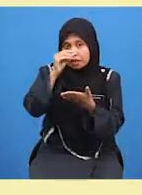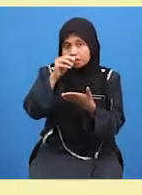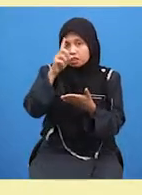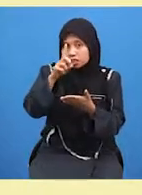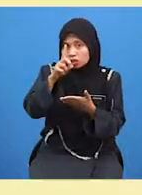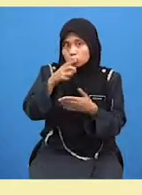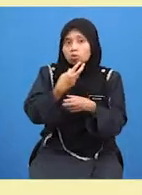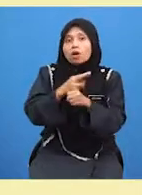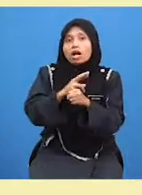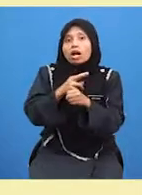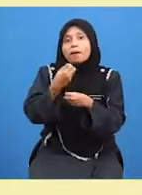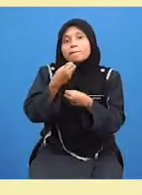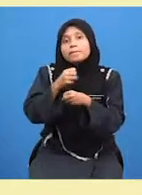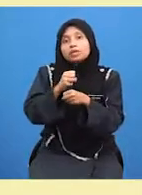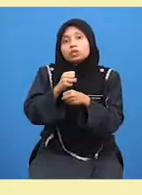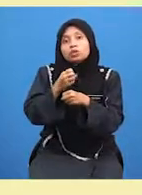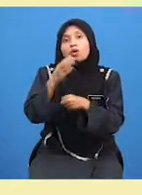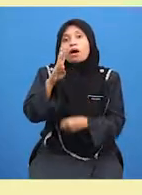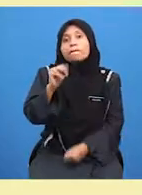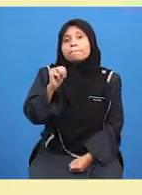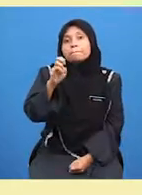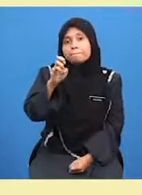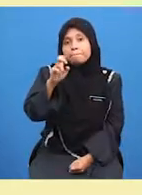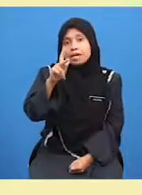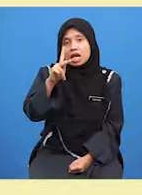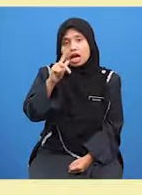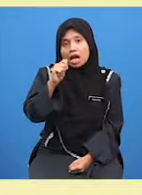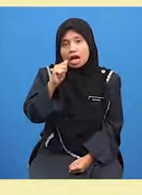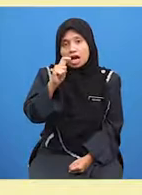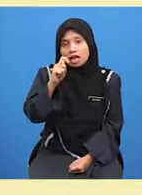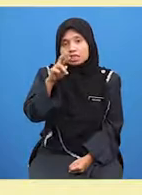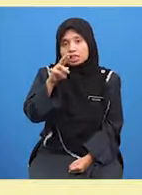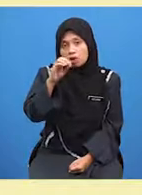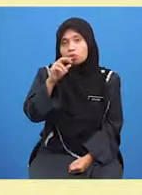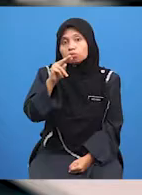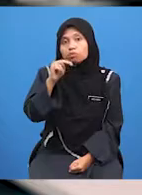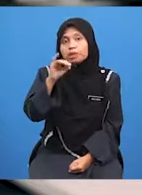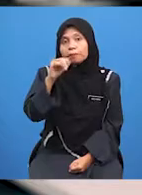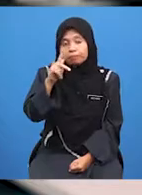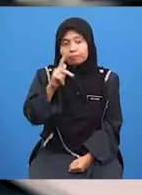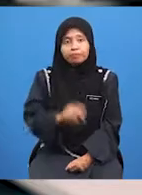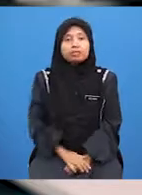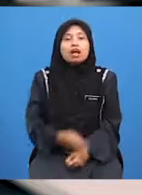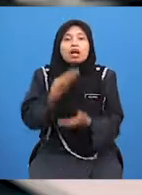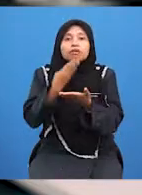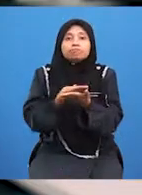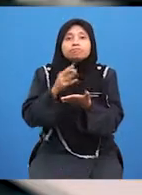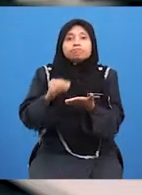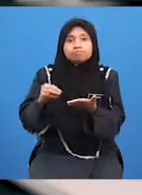1 topik aplikasi teknologi sahaja, iaitu reka bentuk mekatronik. Baiklah